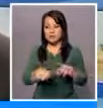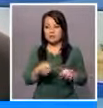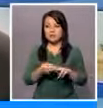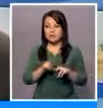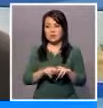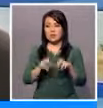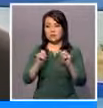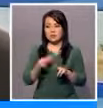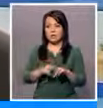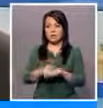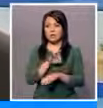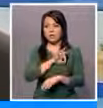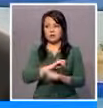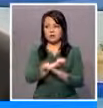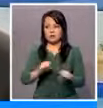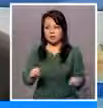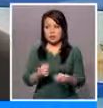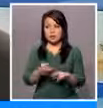пайдаланылмайды. Себебі